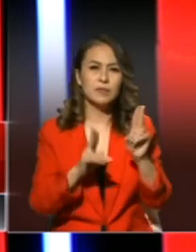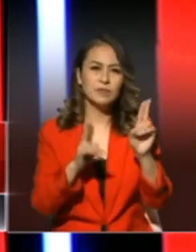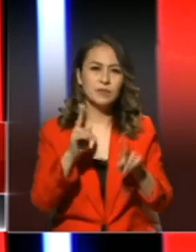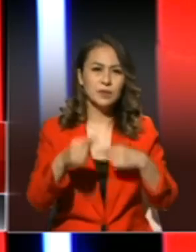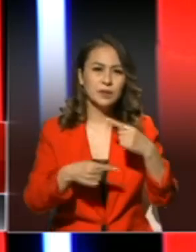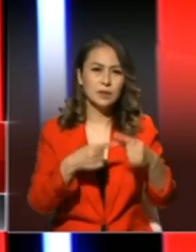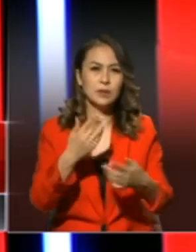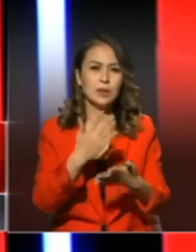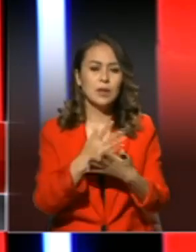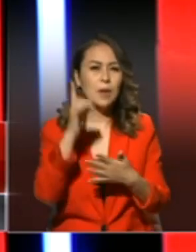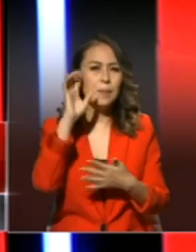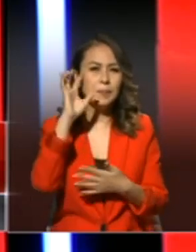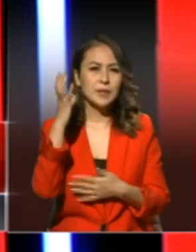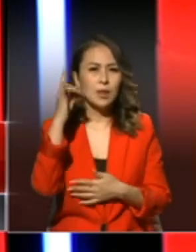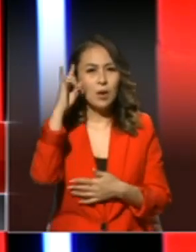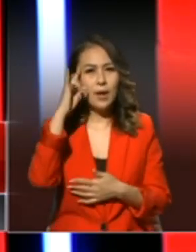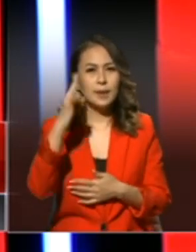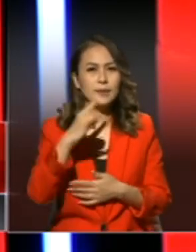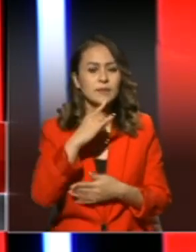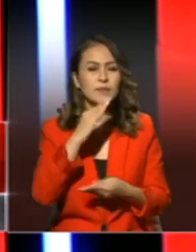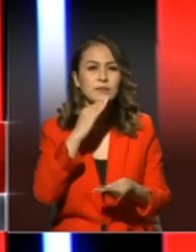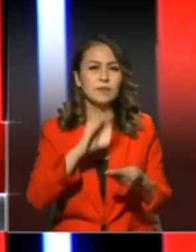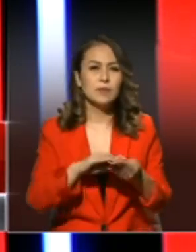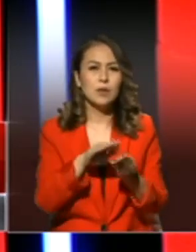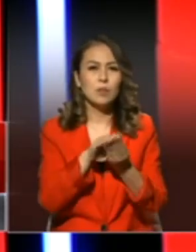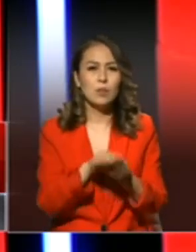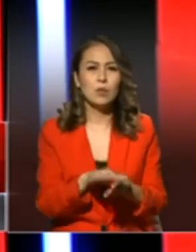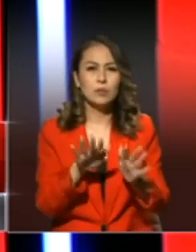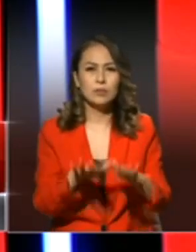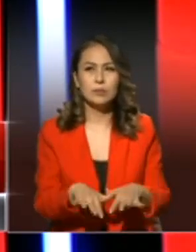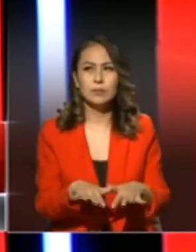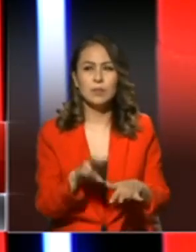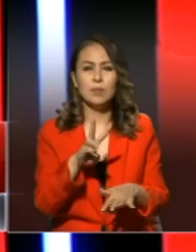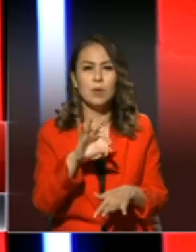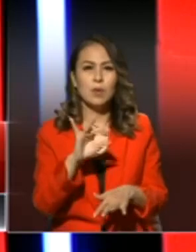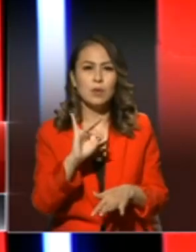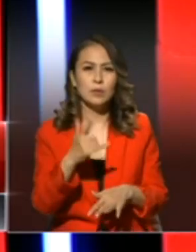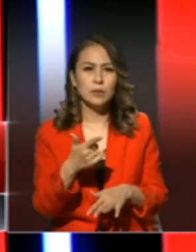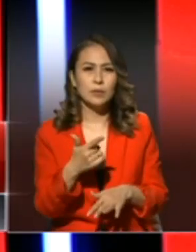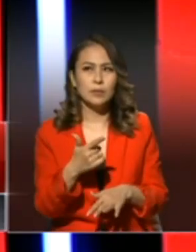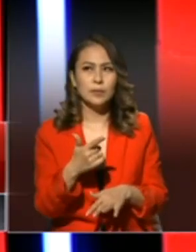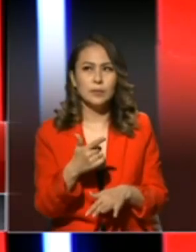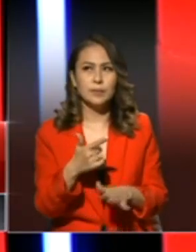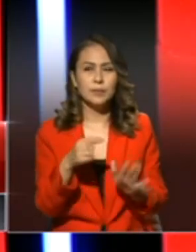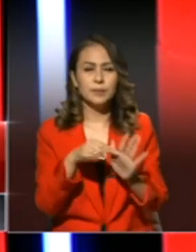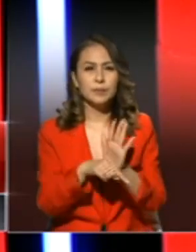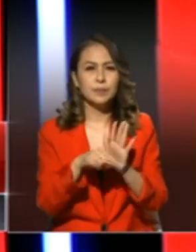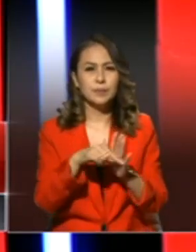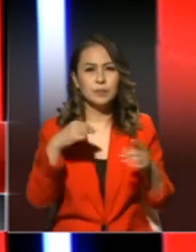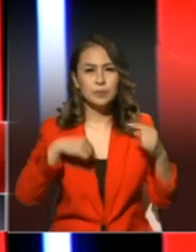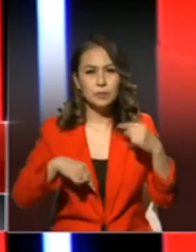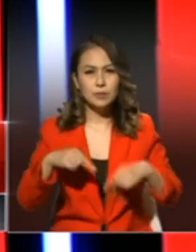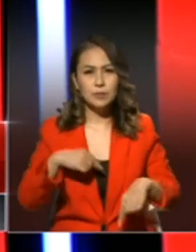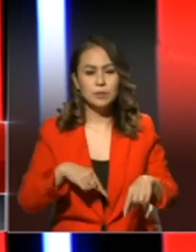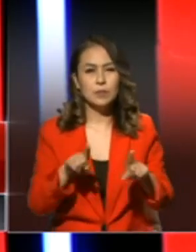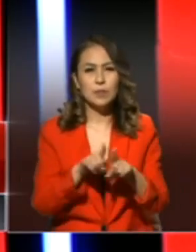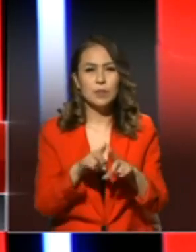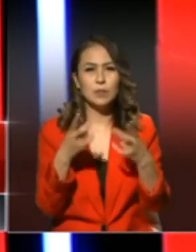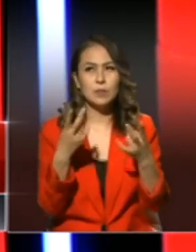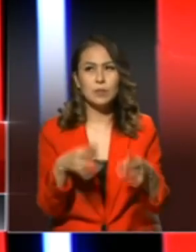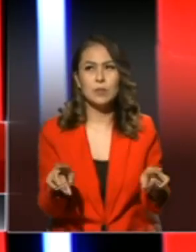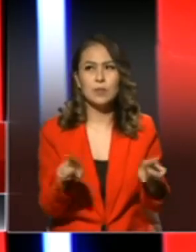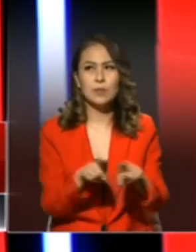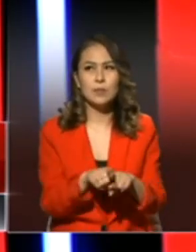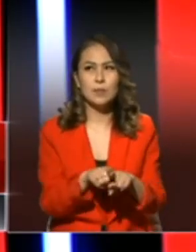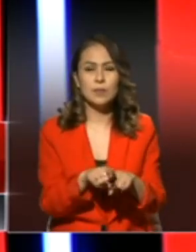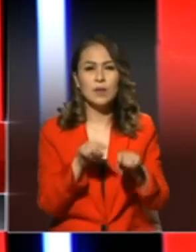бар, психологиямыз бар. Біздің тіпті марқұм морқа барған кезде оның жаңа өзіңіз айтып отырсыз, оның ішкі жаңағы ағзалар ішкімдем қажетсіз болып қалады деген. Осының өзі